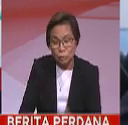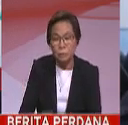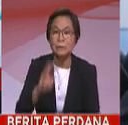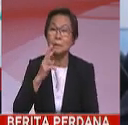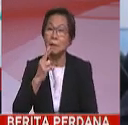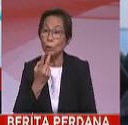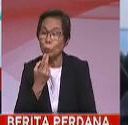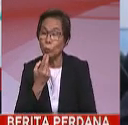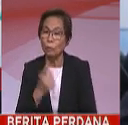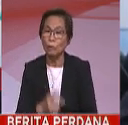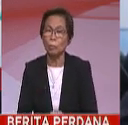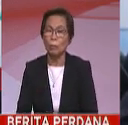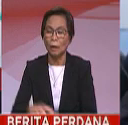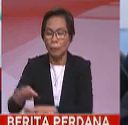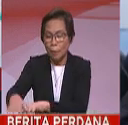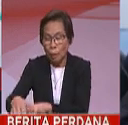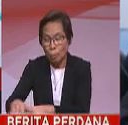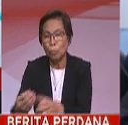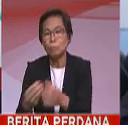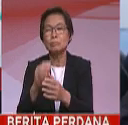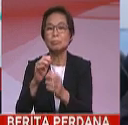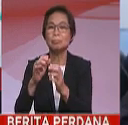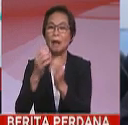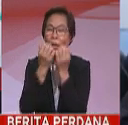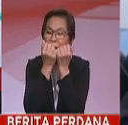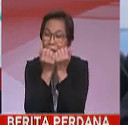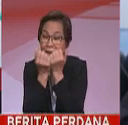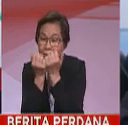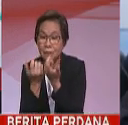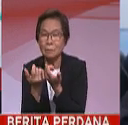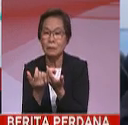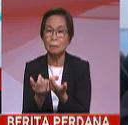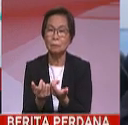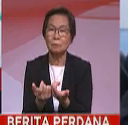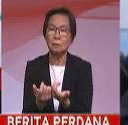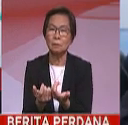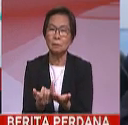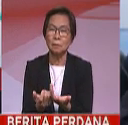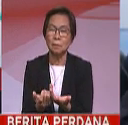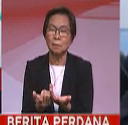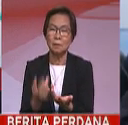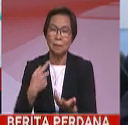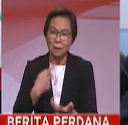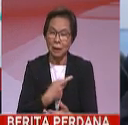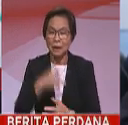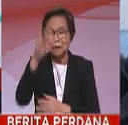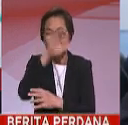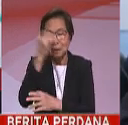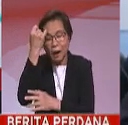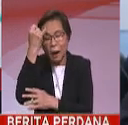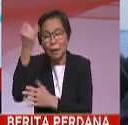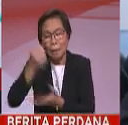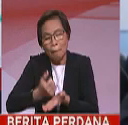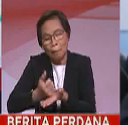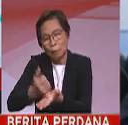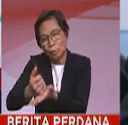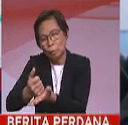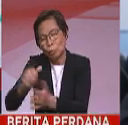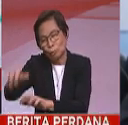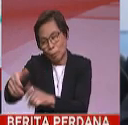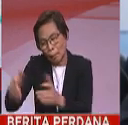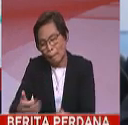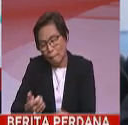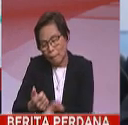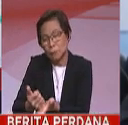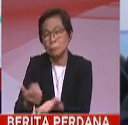pekebun jagung dan sebagainya yang cash crops, kita akan mencari jalan untuk membantu mereka